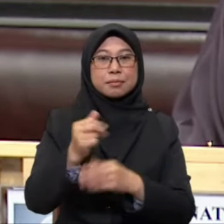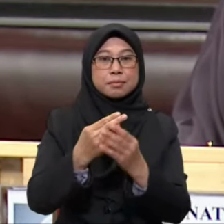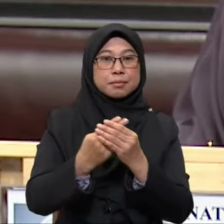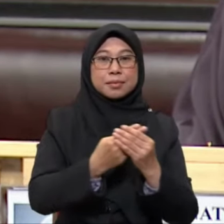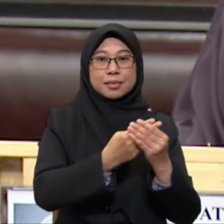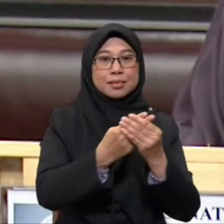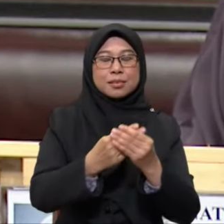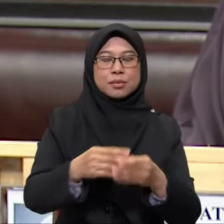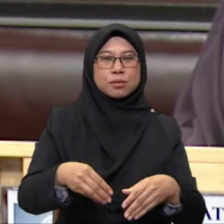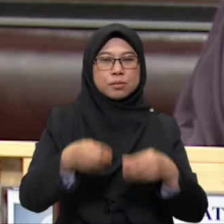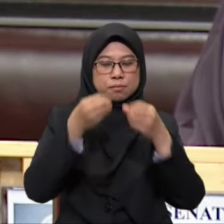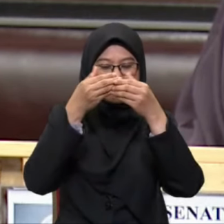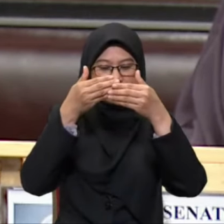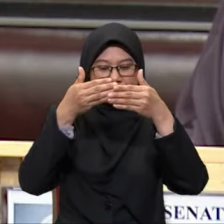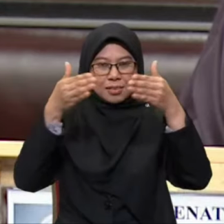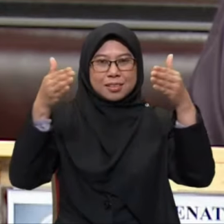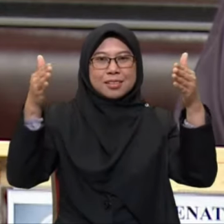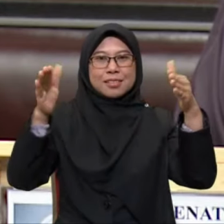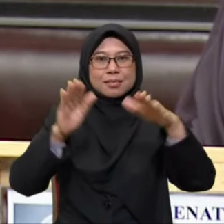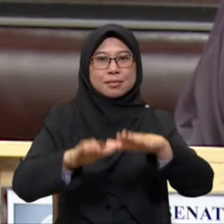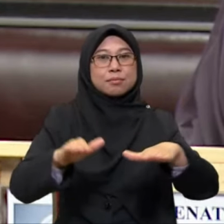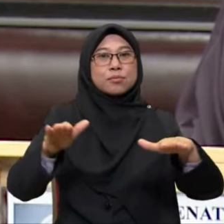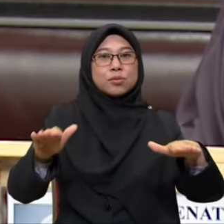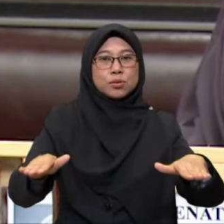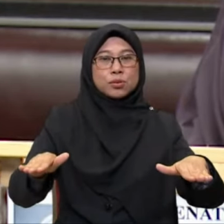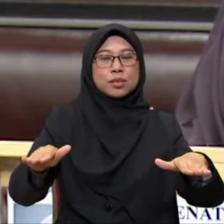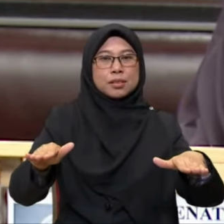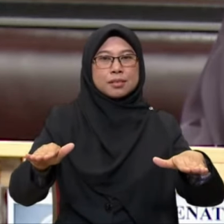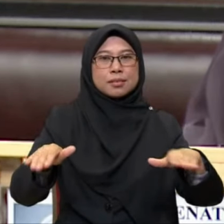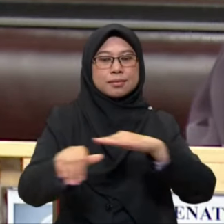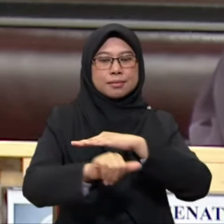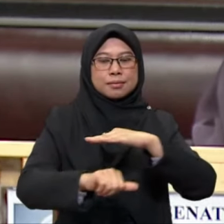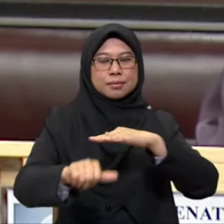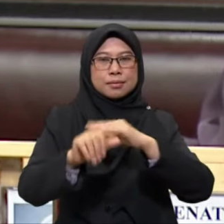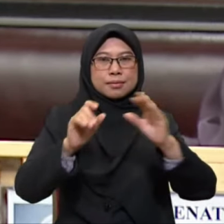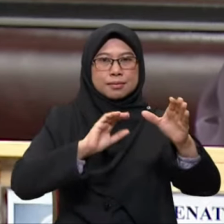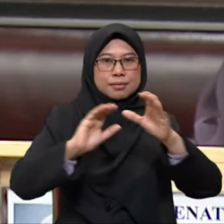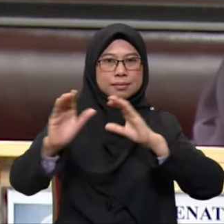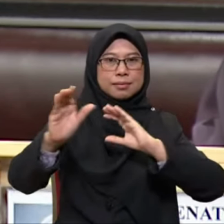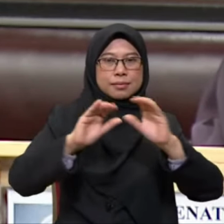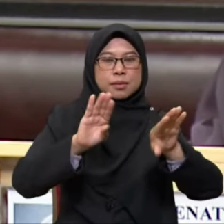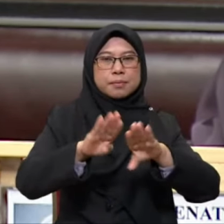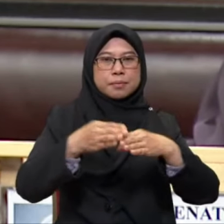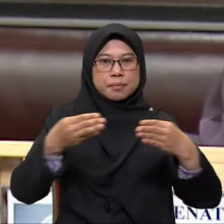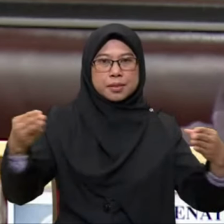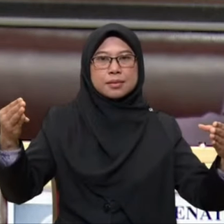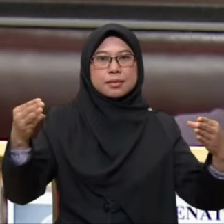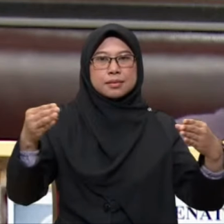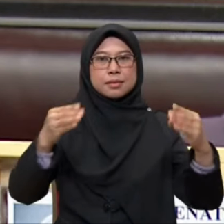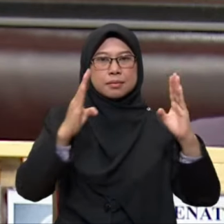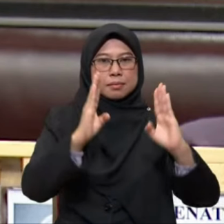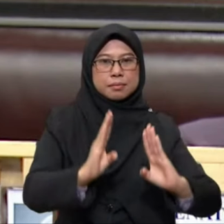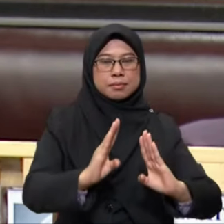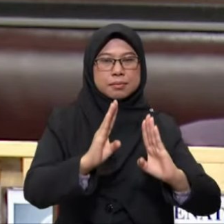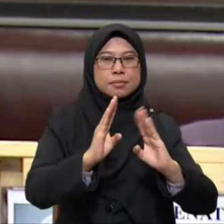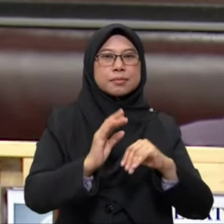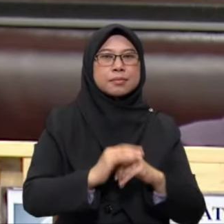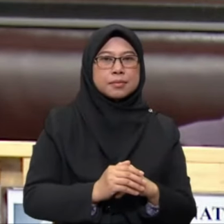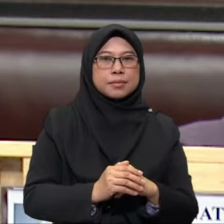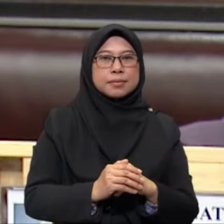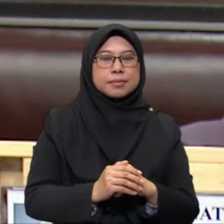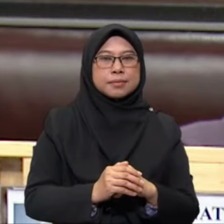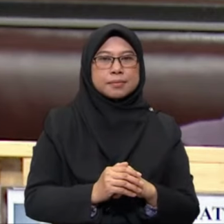bagi memberi pendedahan kepada murid-murid tentang asas komunikasi bahasa kaum-kaum utama di